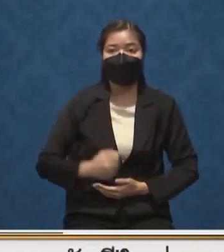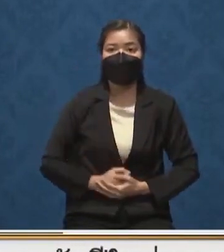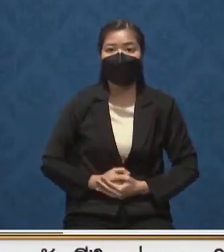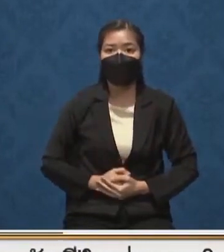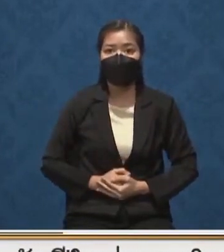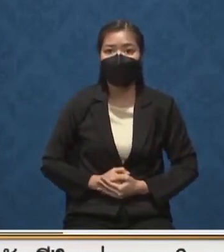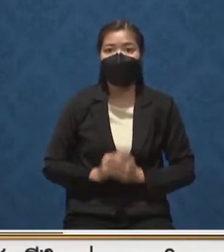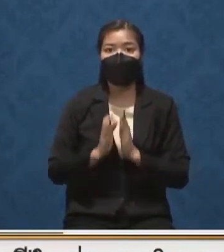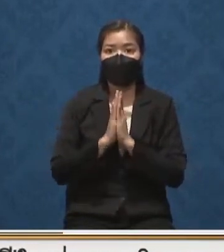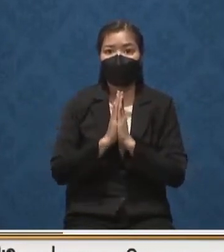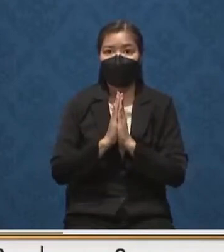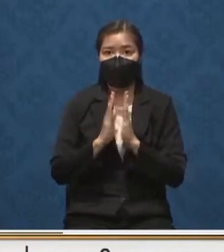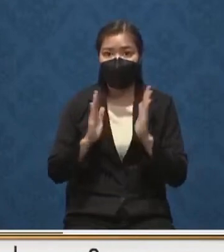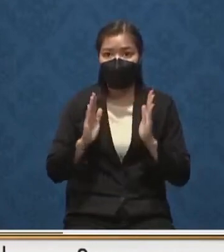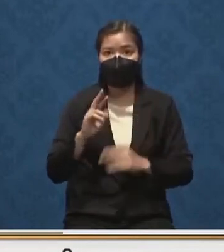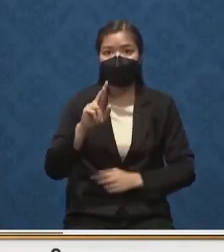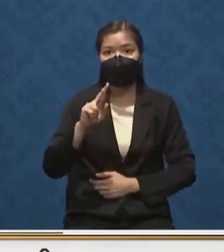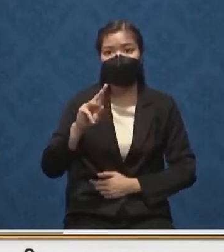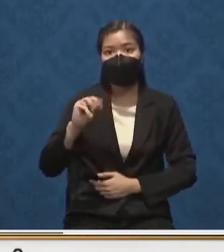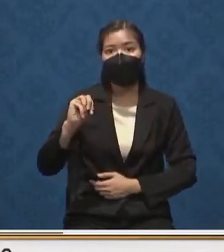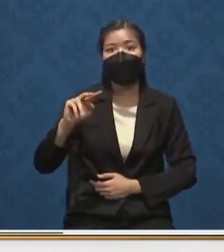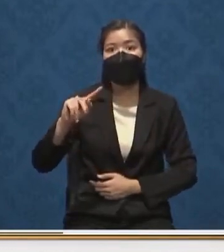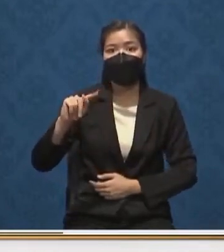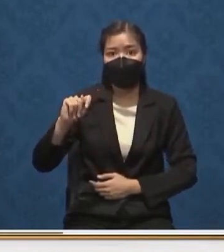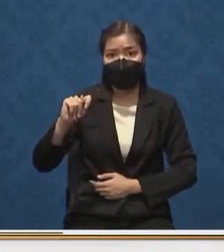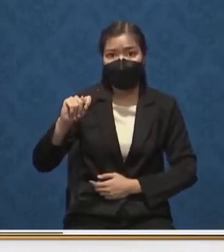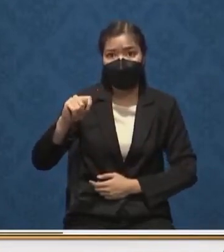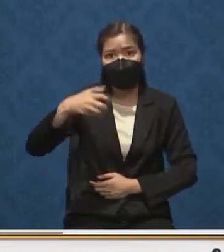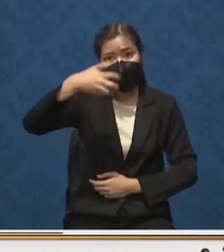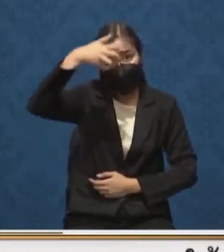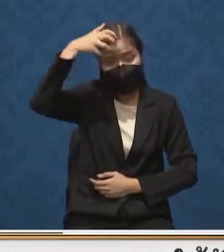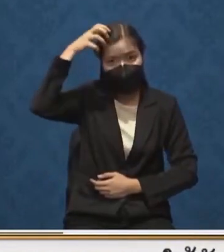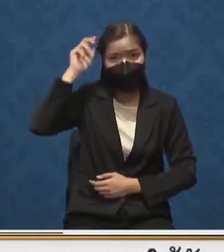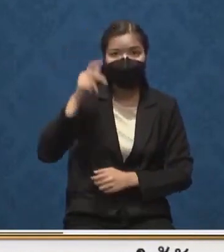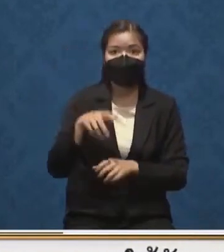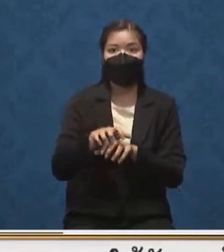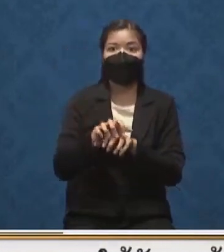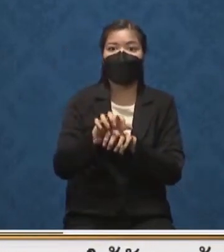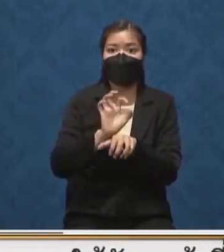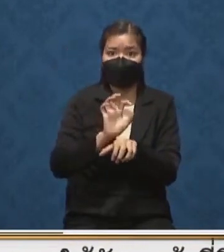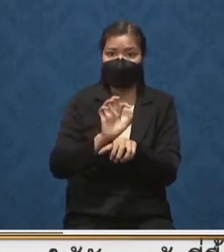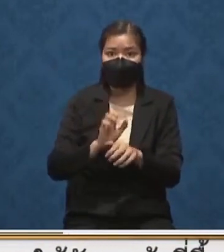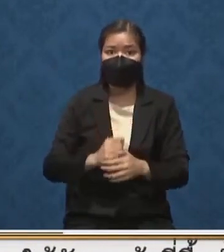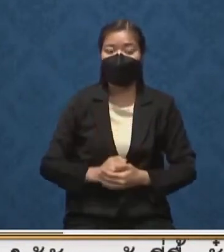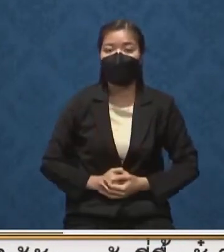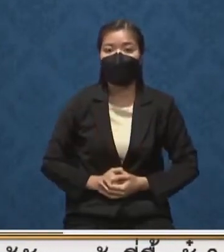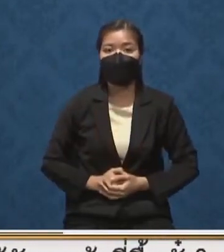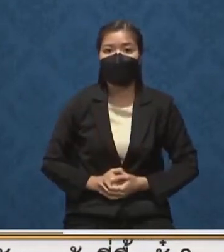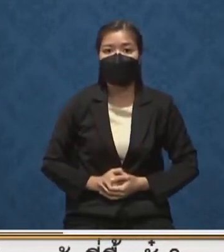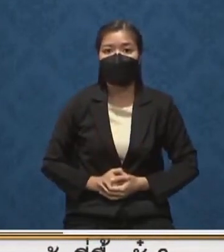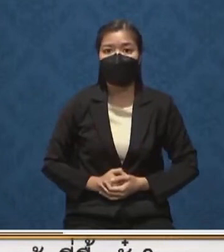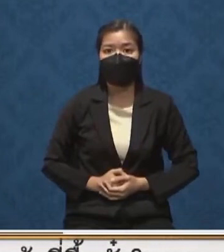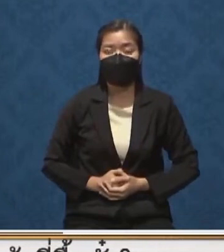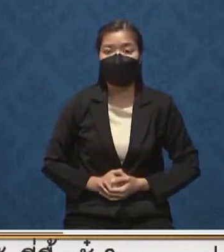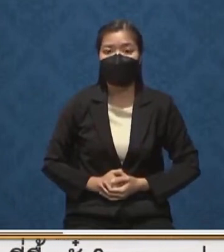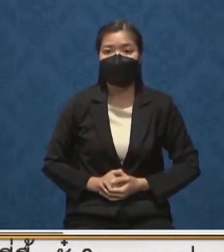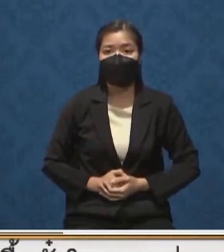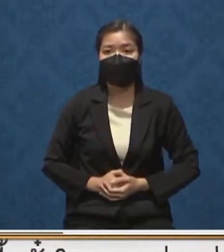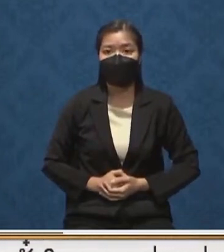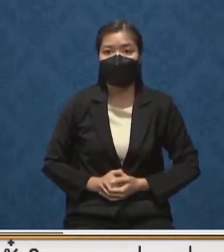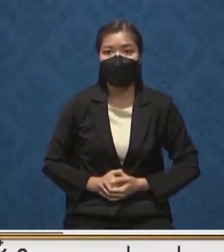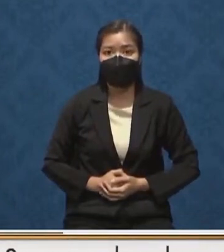รัฐมนตรีว่าการกระทรวงมหาดไทยพลเอกอนุพงษ์เผ่าจินดาที่กรุณาให้เกียรติกับสภาผู้แทนราษฎรของพวกเรา